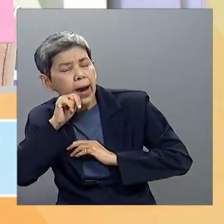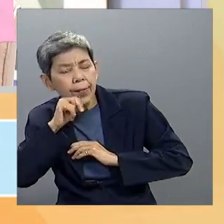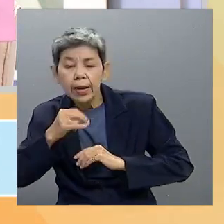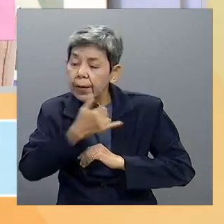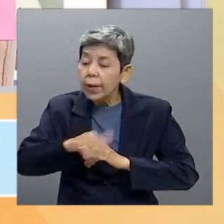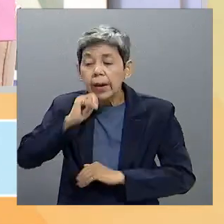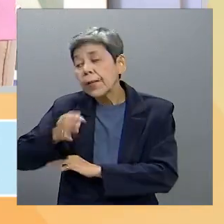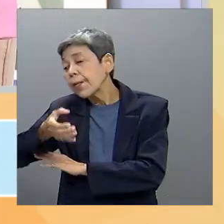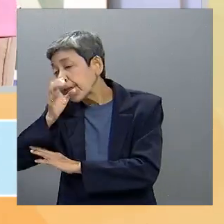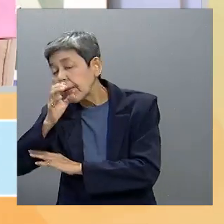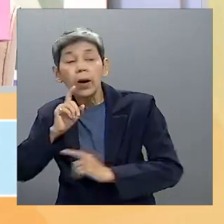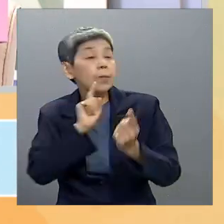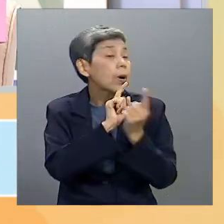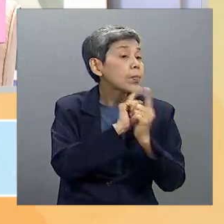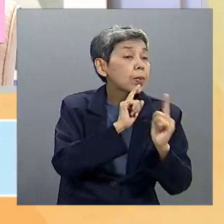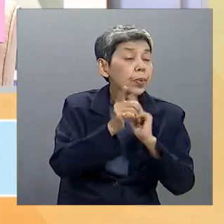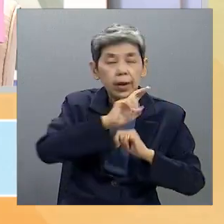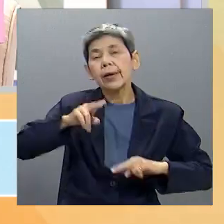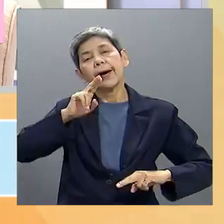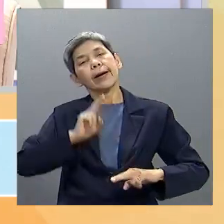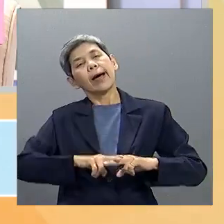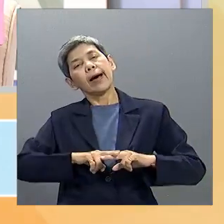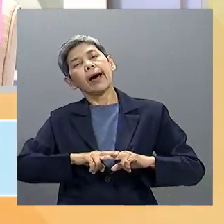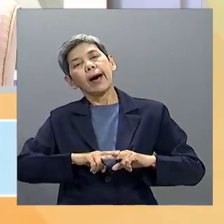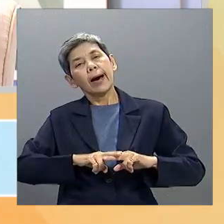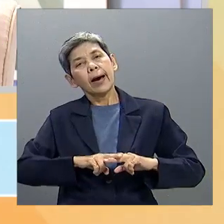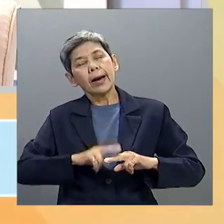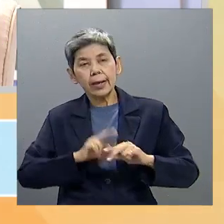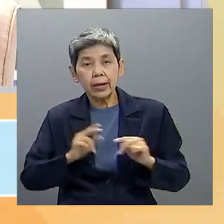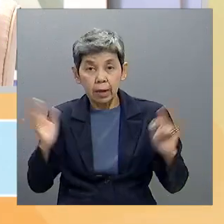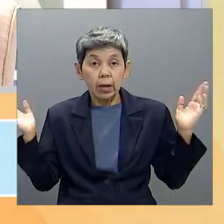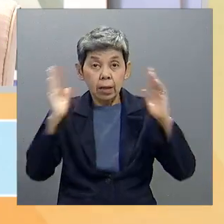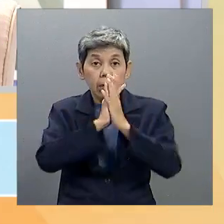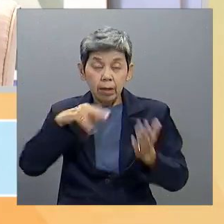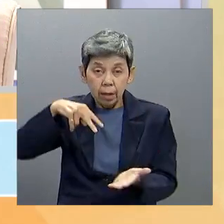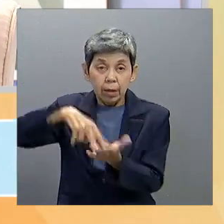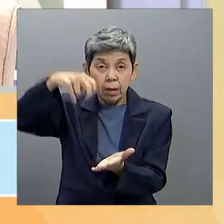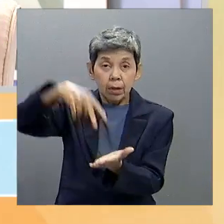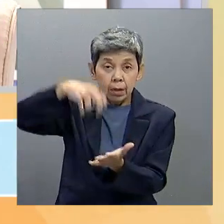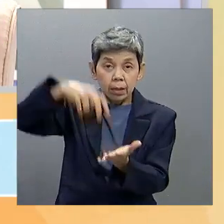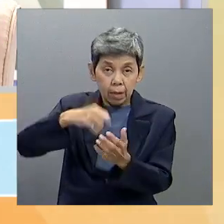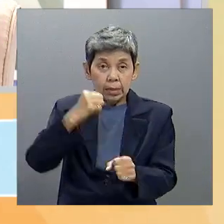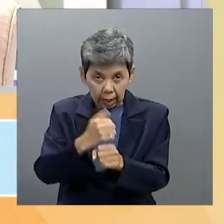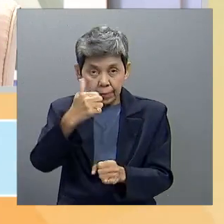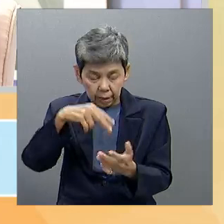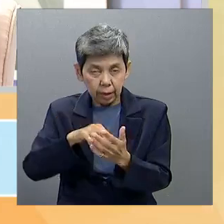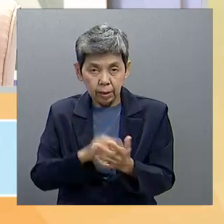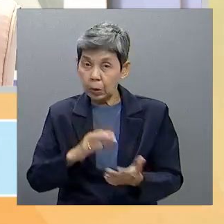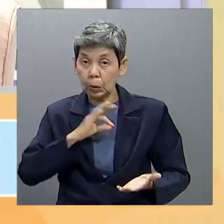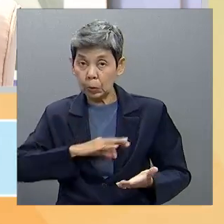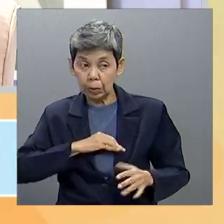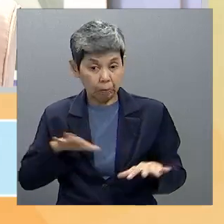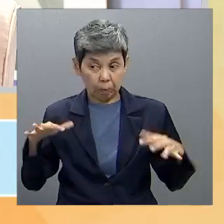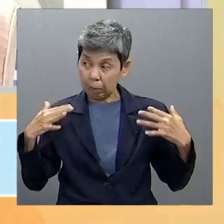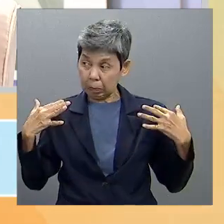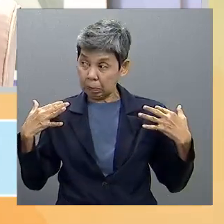ยกับเพื่อนแล้วก็กลับมาที่นั่งทํางานแบบนี้ครับ ยืนกระโดดตบที่โต๊ะนี่ทําได้ใช่มั้ยคะ ทําได้ครับผมถ้าไม่รู้สึกแปลกๆในออฟฟิศ